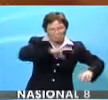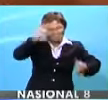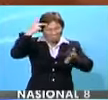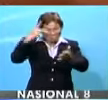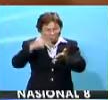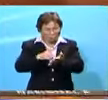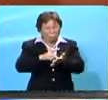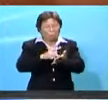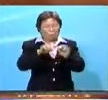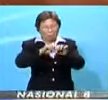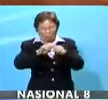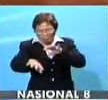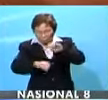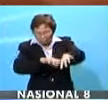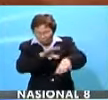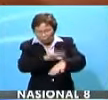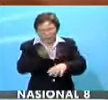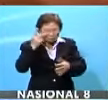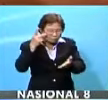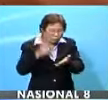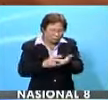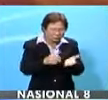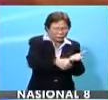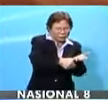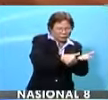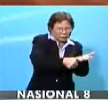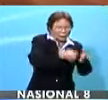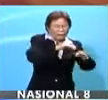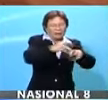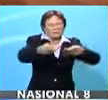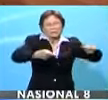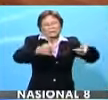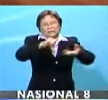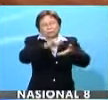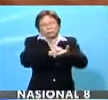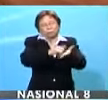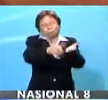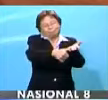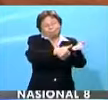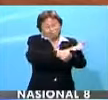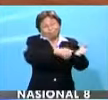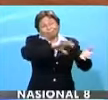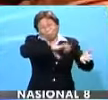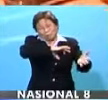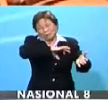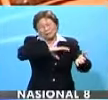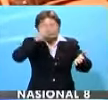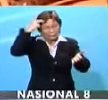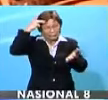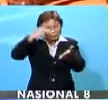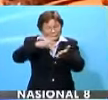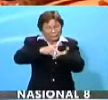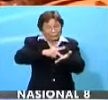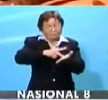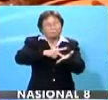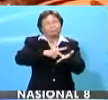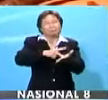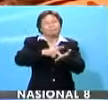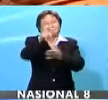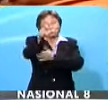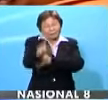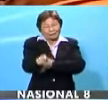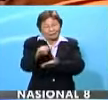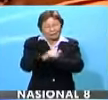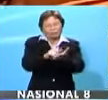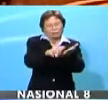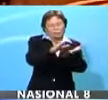umpilan dan menemui dua kesan cap jari pada kenderaan berkenaan polis yakin dapat mengesan suspek terbabit apabila keputusan